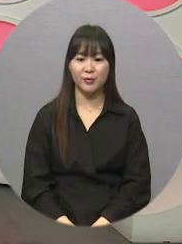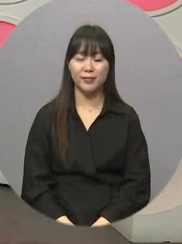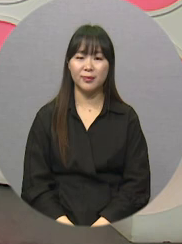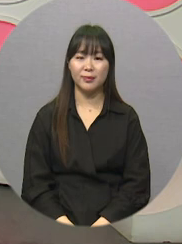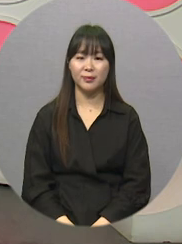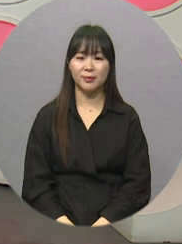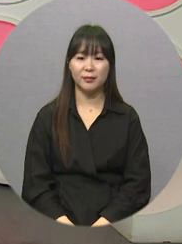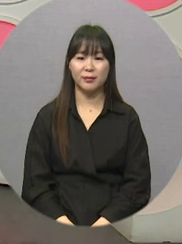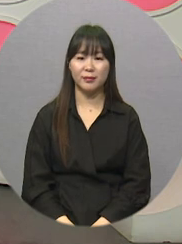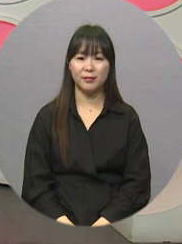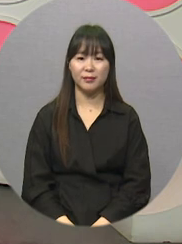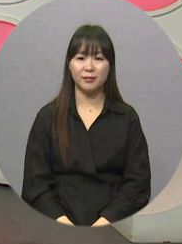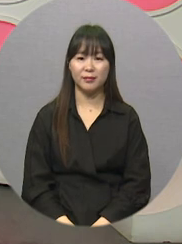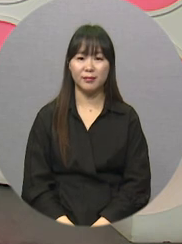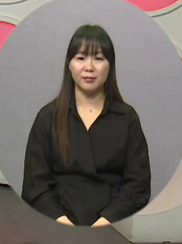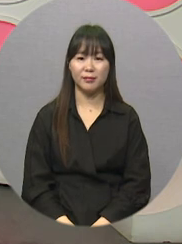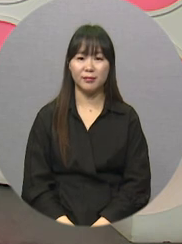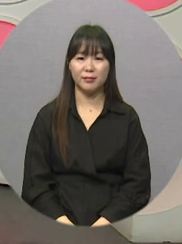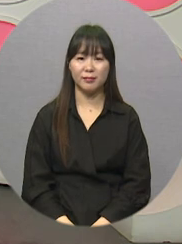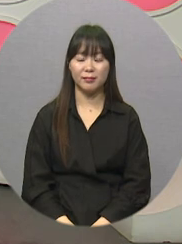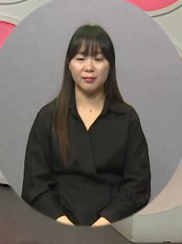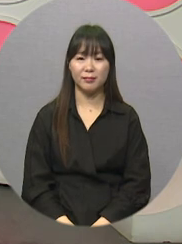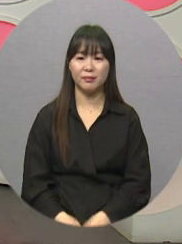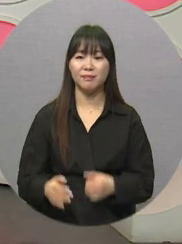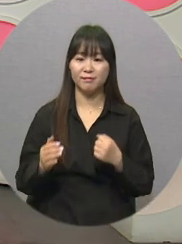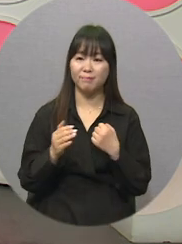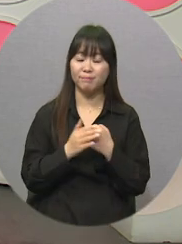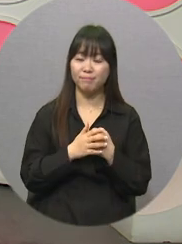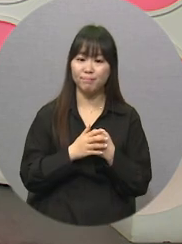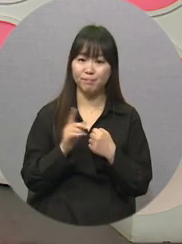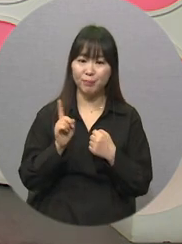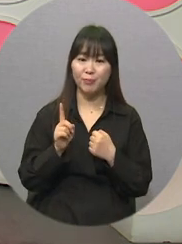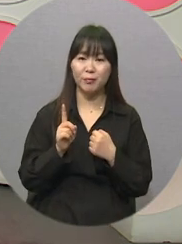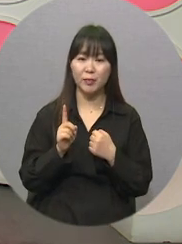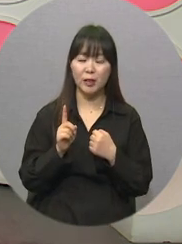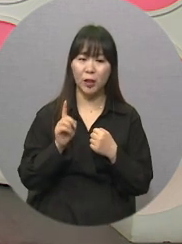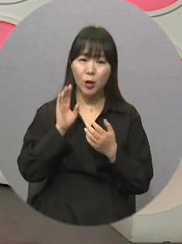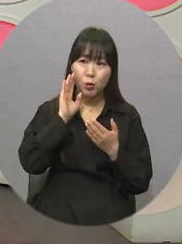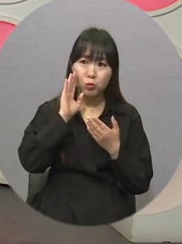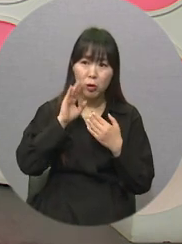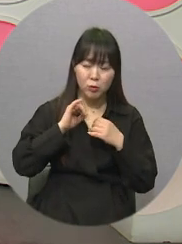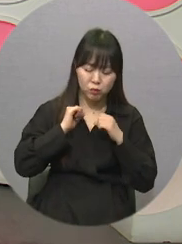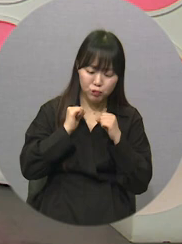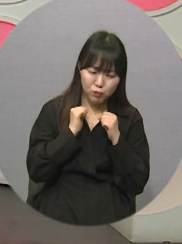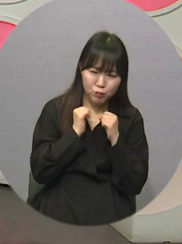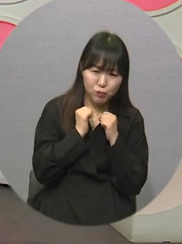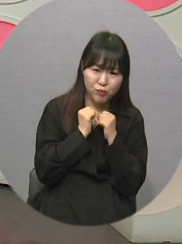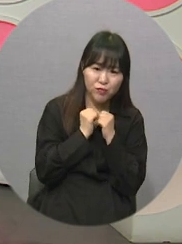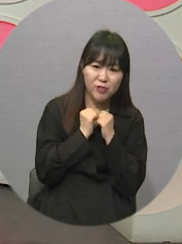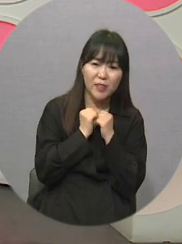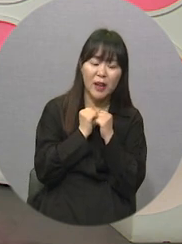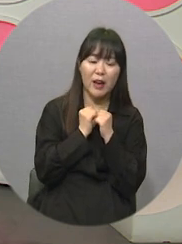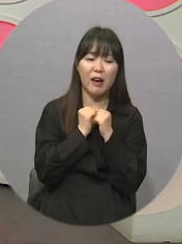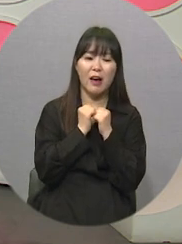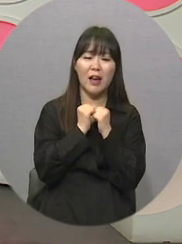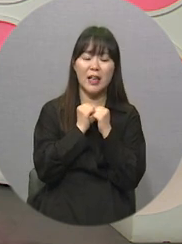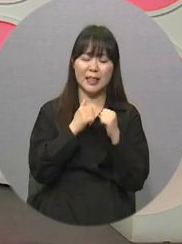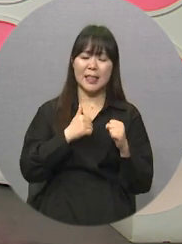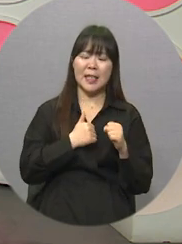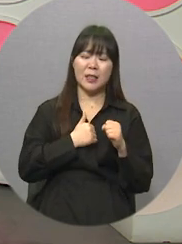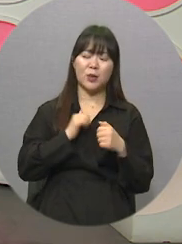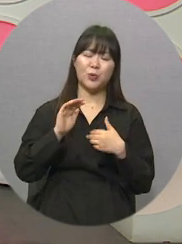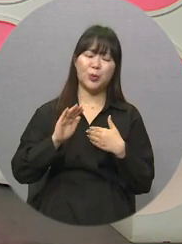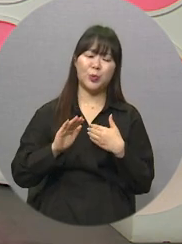보니까, 자, 뭐가 있냐면요. 주눅이 들어요. 자존감이 낮아지고